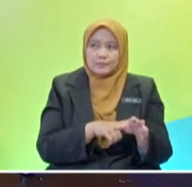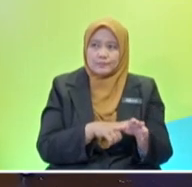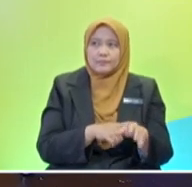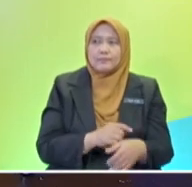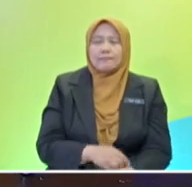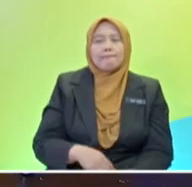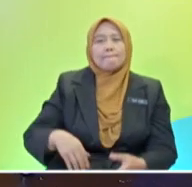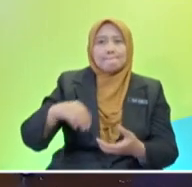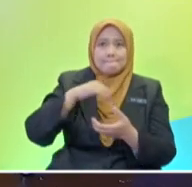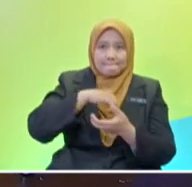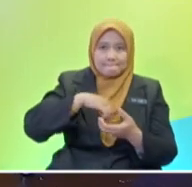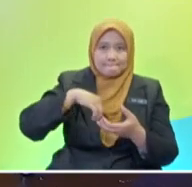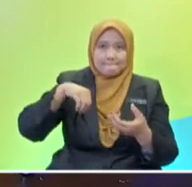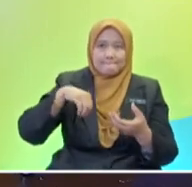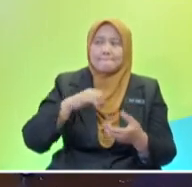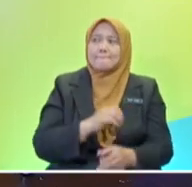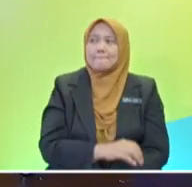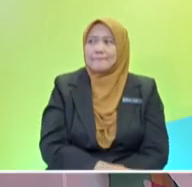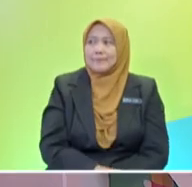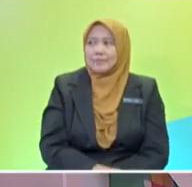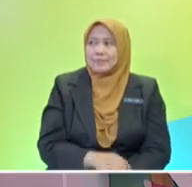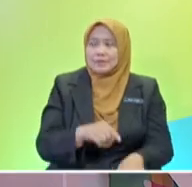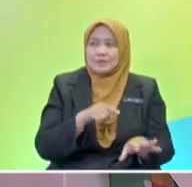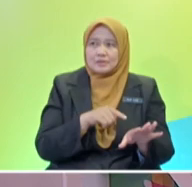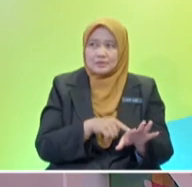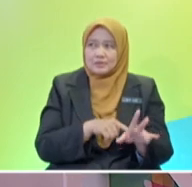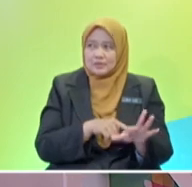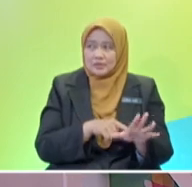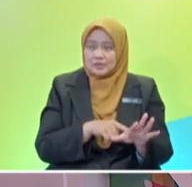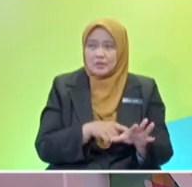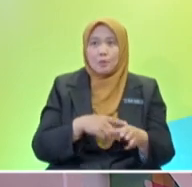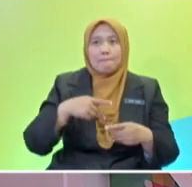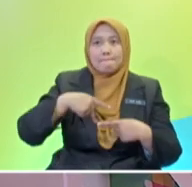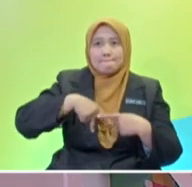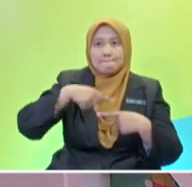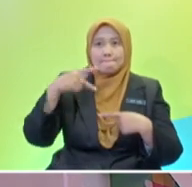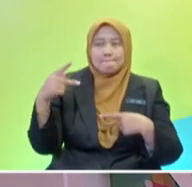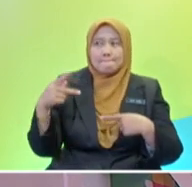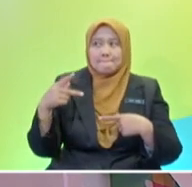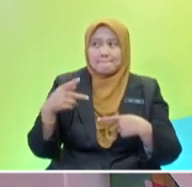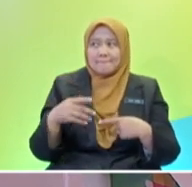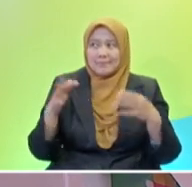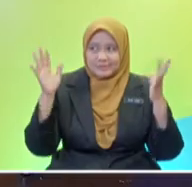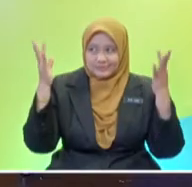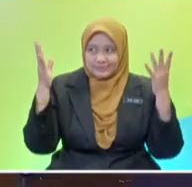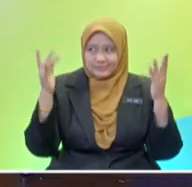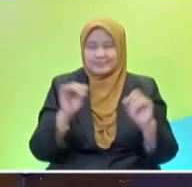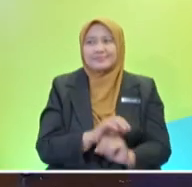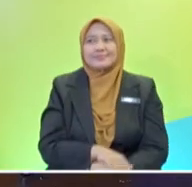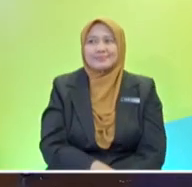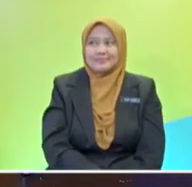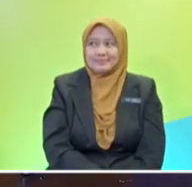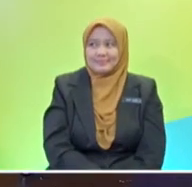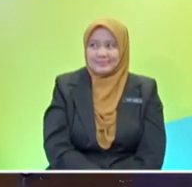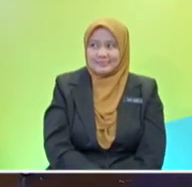daun betik. Daun betik. Yang satu tadi ni? Daun pandan. Daun pandan. Tepuk lagi untuk ya, Din. Ya, tepuk.